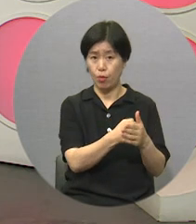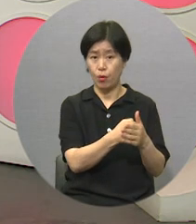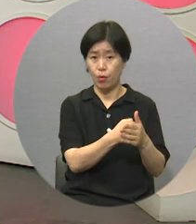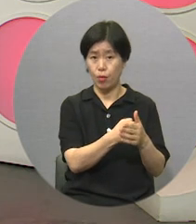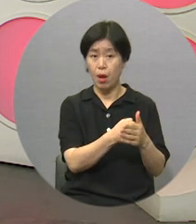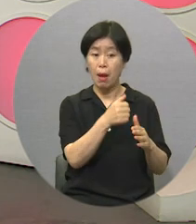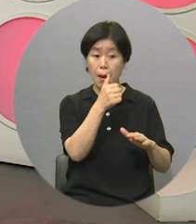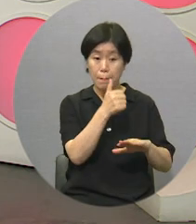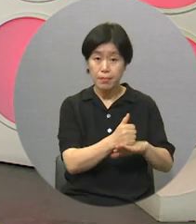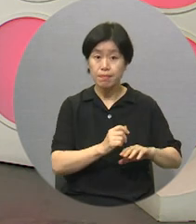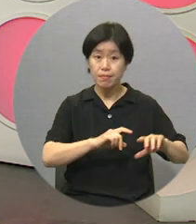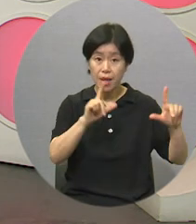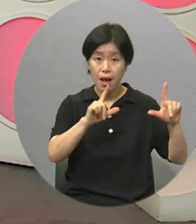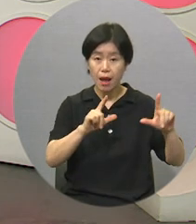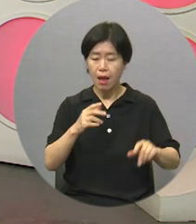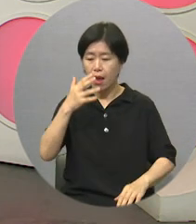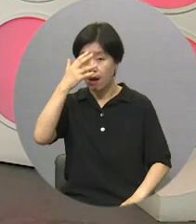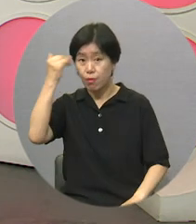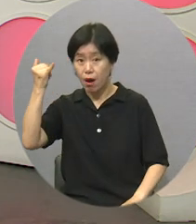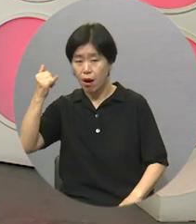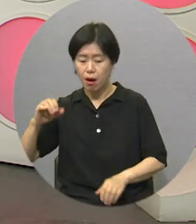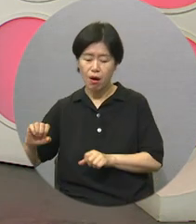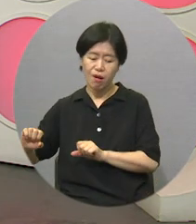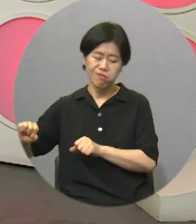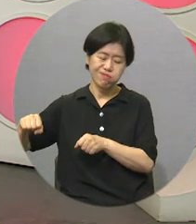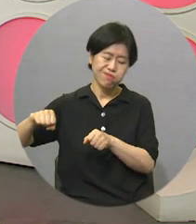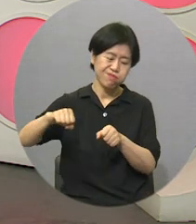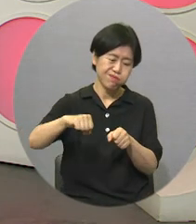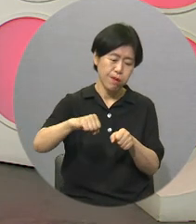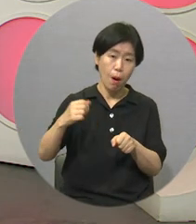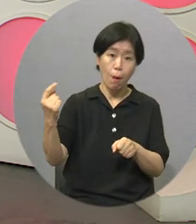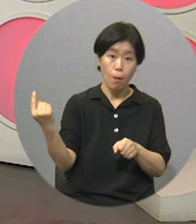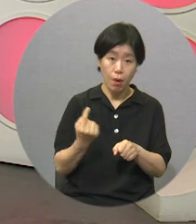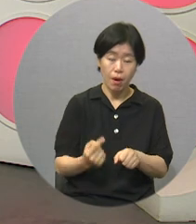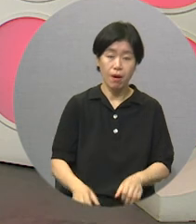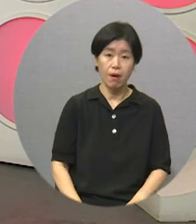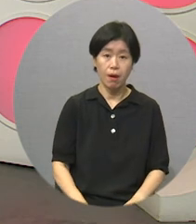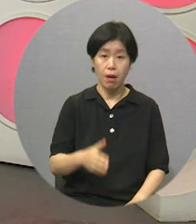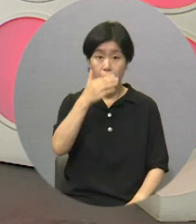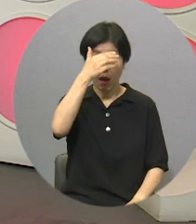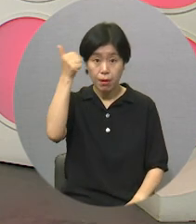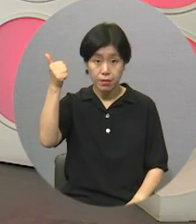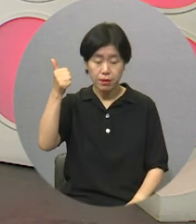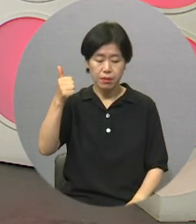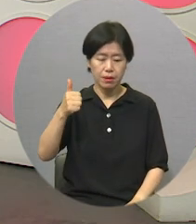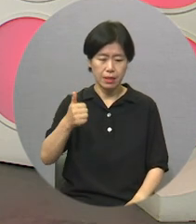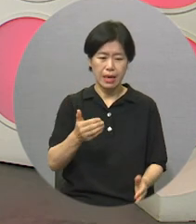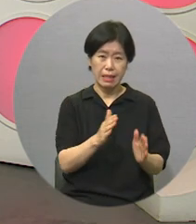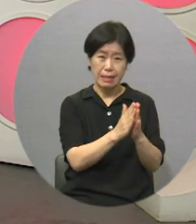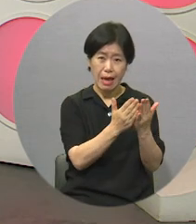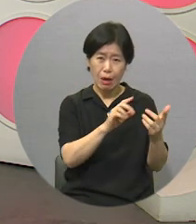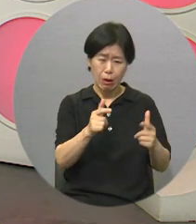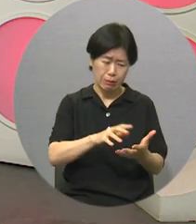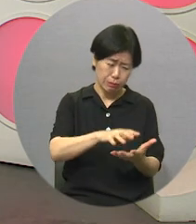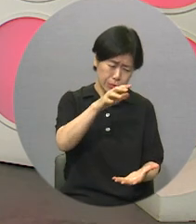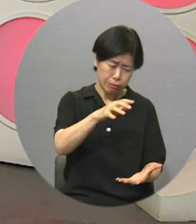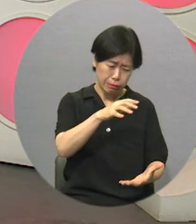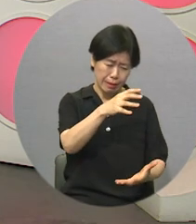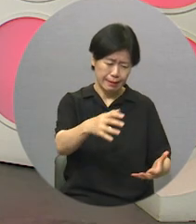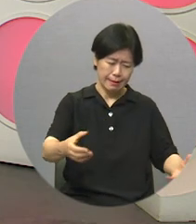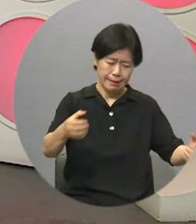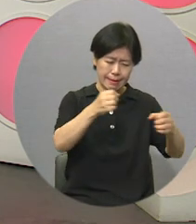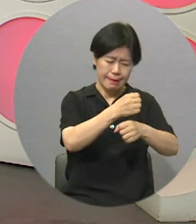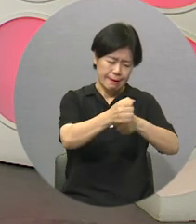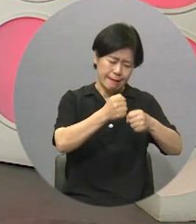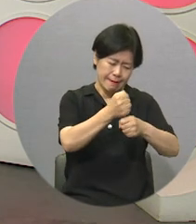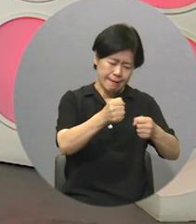오셨습니다. 할아버지는 묵묵히 오토바이 뒤에서 교과서를 묻고, 할머니는 손수건으로 눈물을